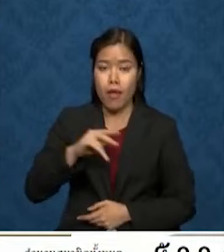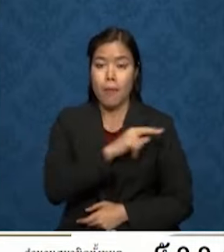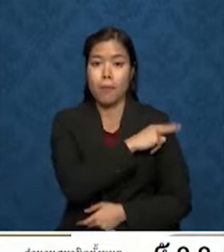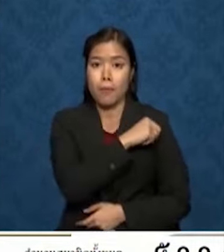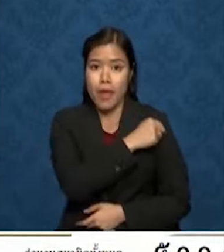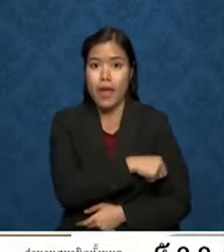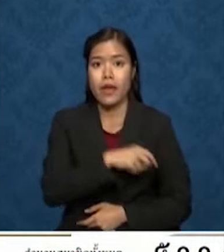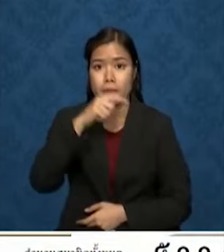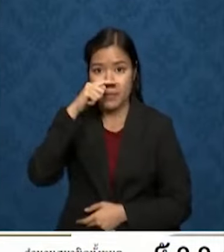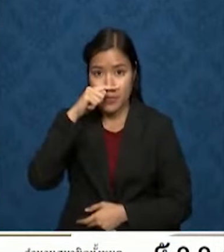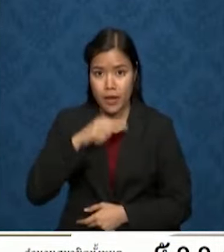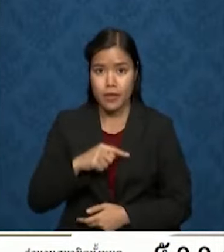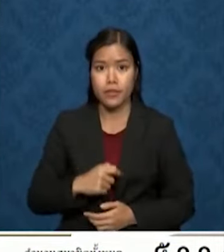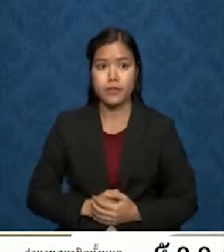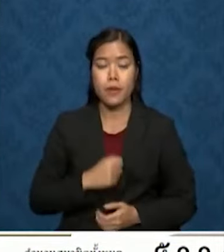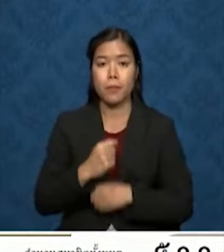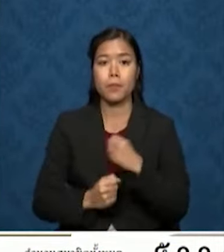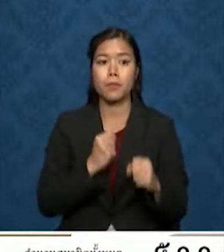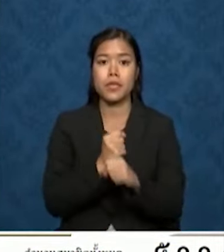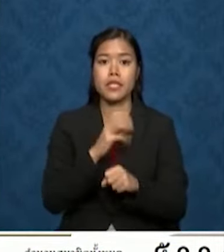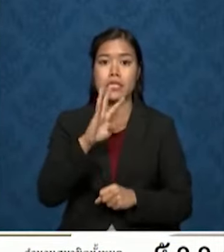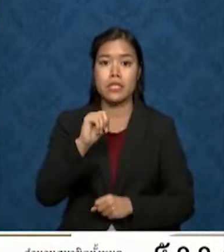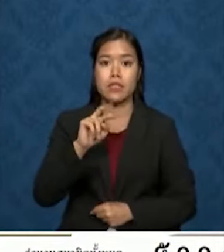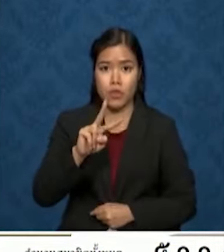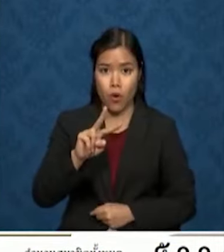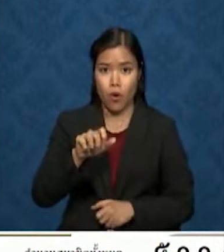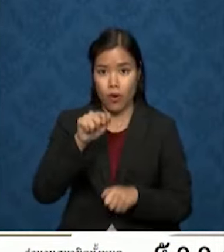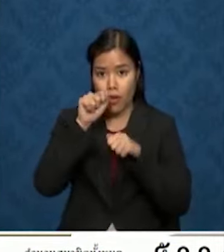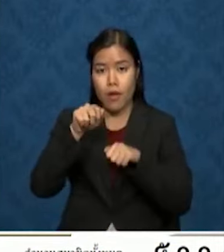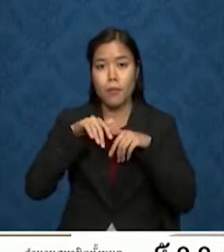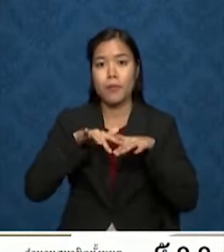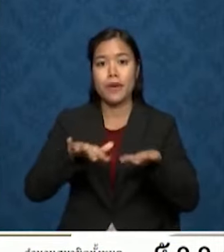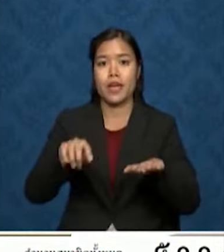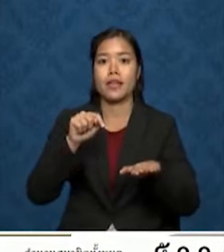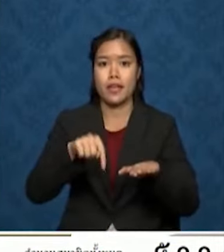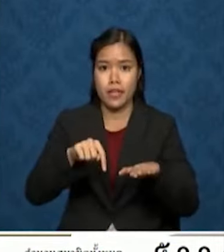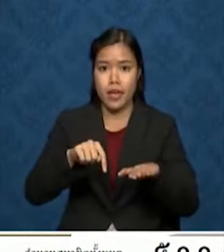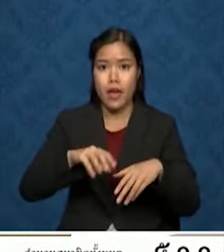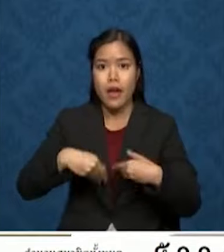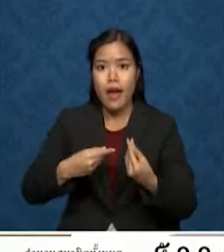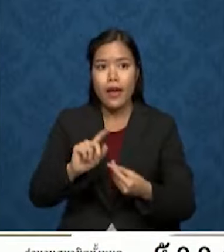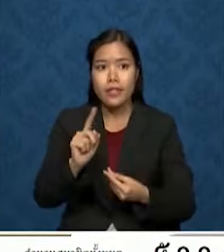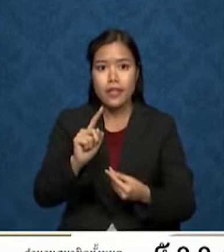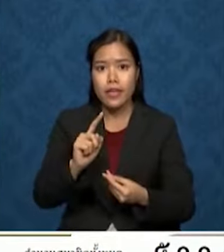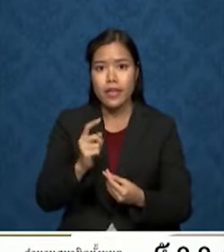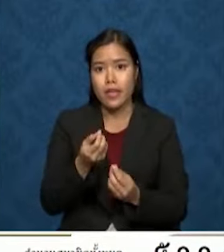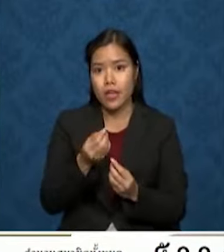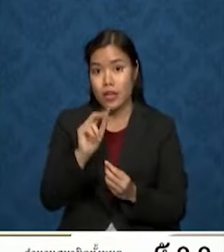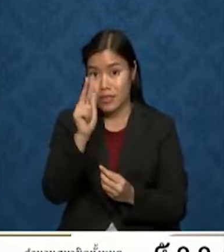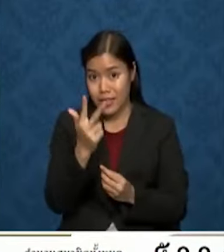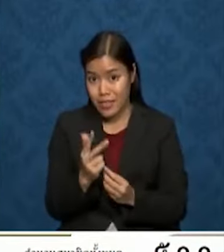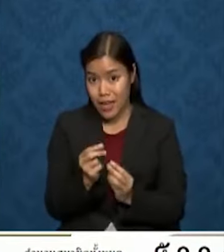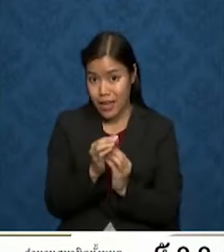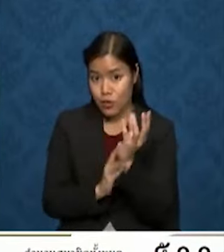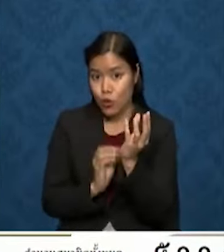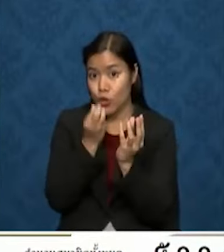ที่ออกเมอปี 242ประกาศเฉบับนี้ให้ช่อดอก เฉพาะช